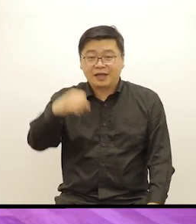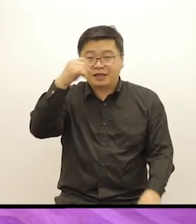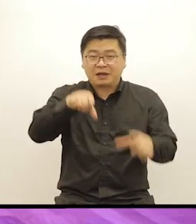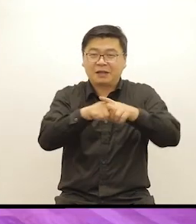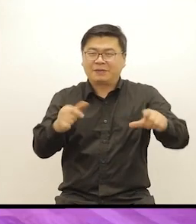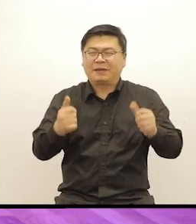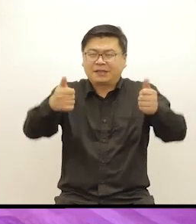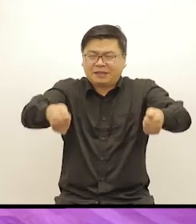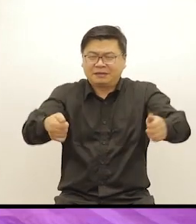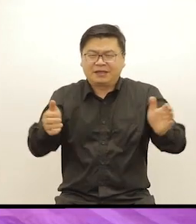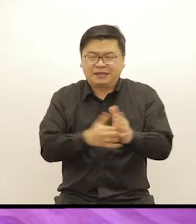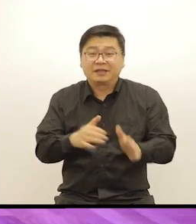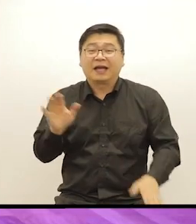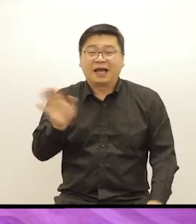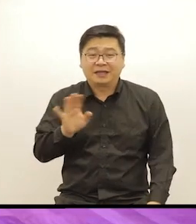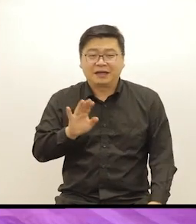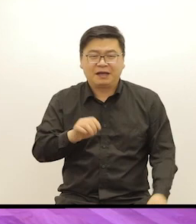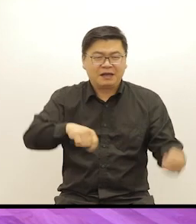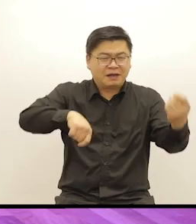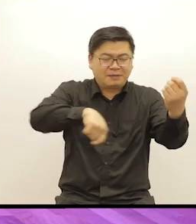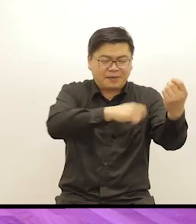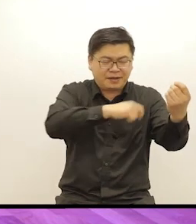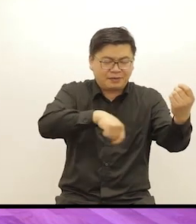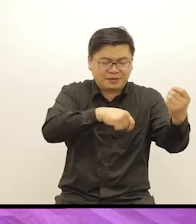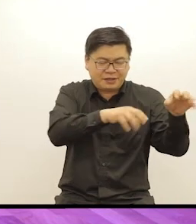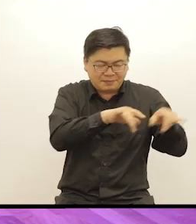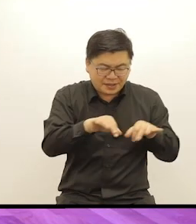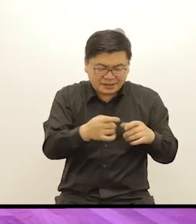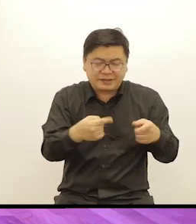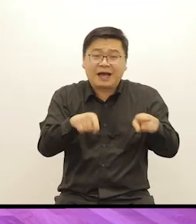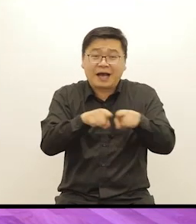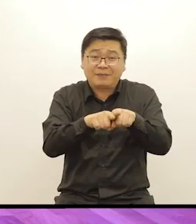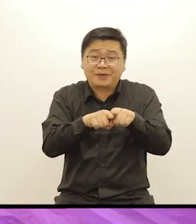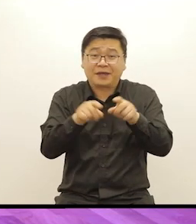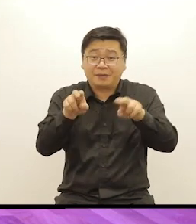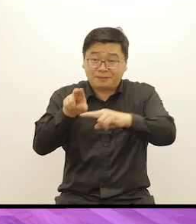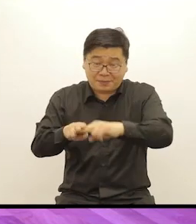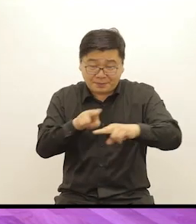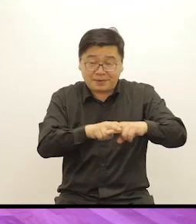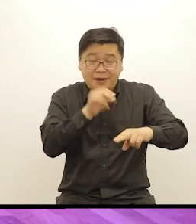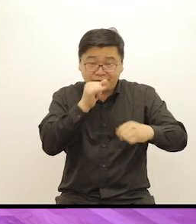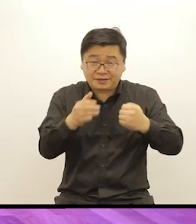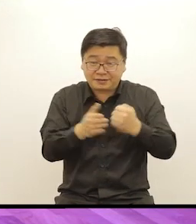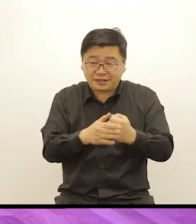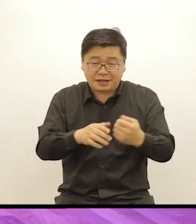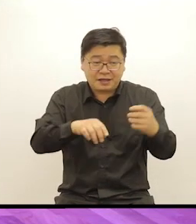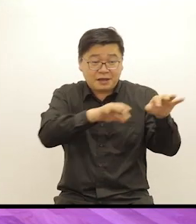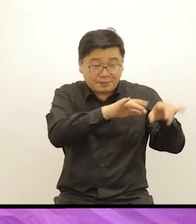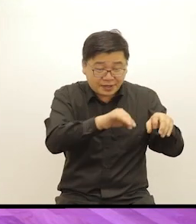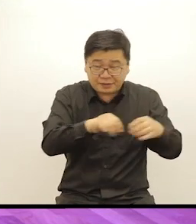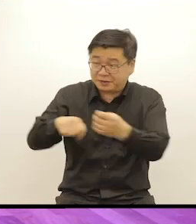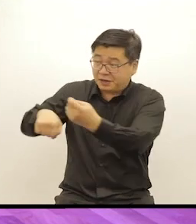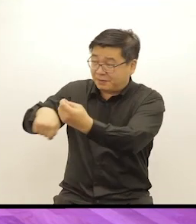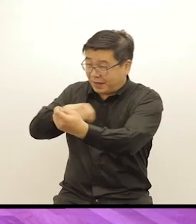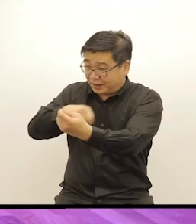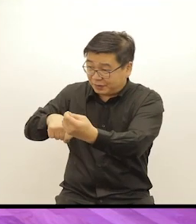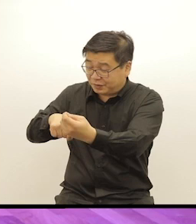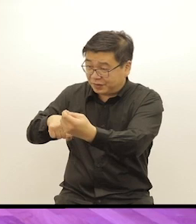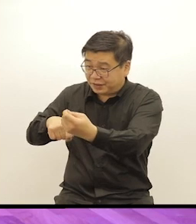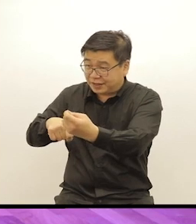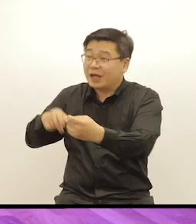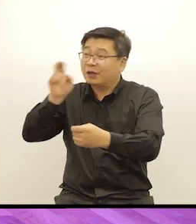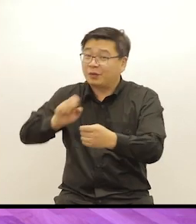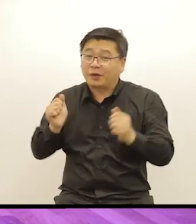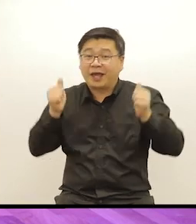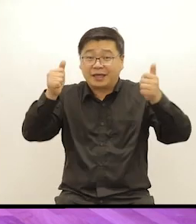보통 인사가 아니고 또 바이올리니스트와 피아니스트가 함께하는 자리인 만큼 각자의 악기를 가지고 음악으로 인사를 해보면